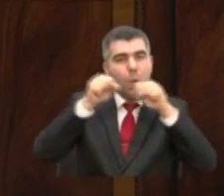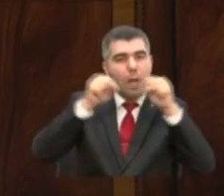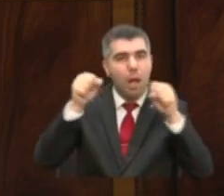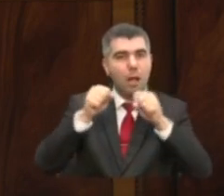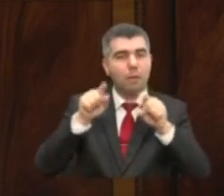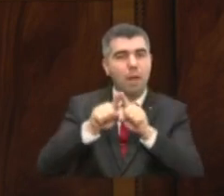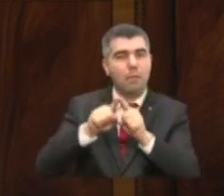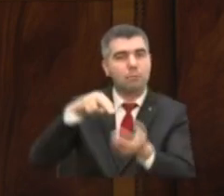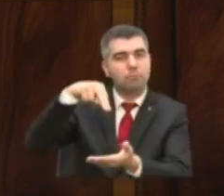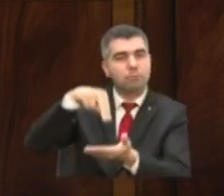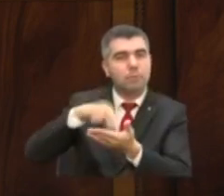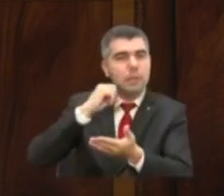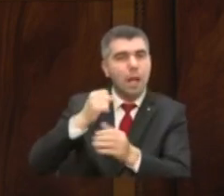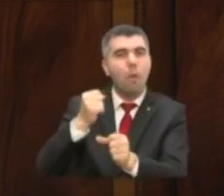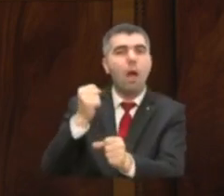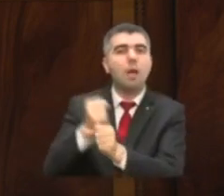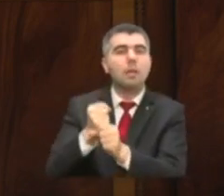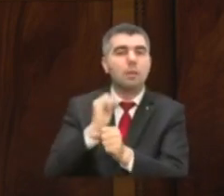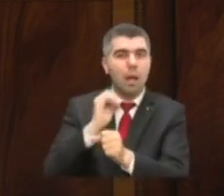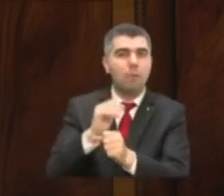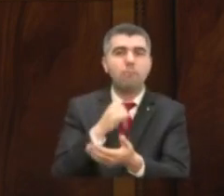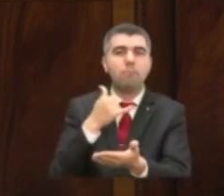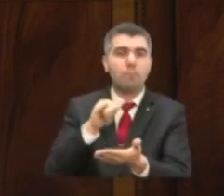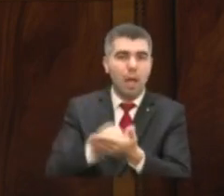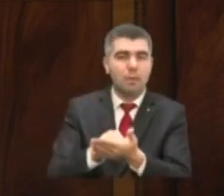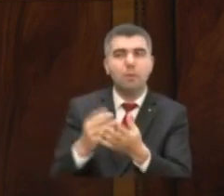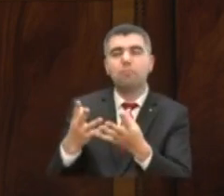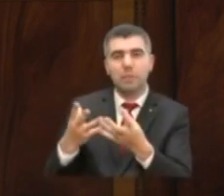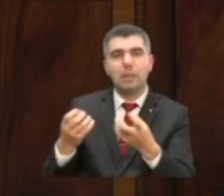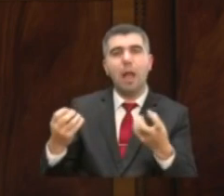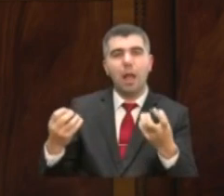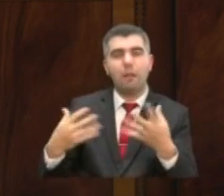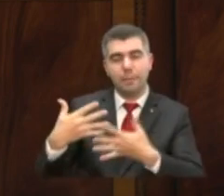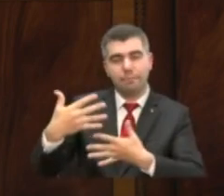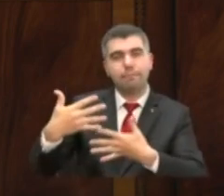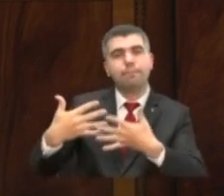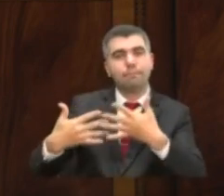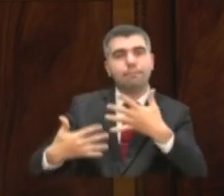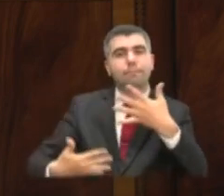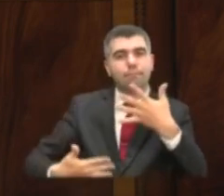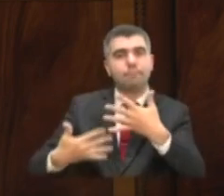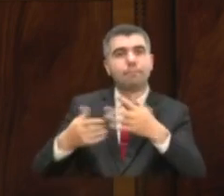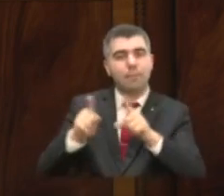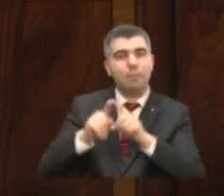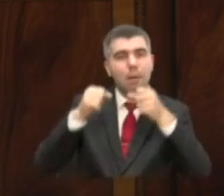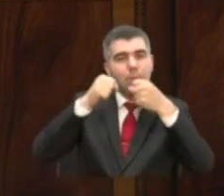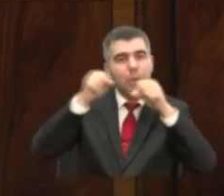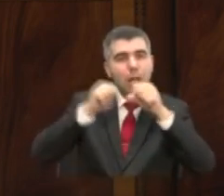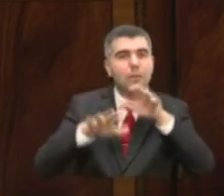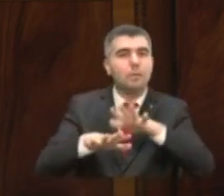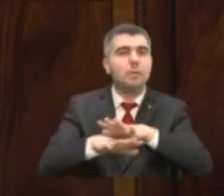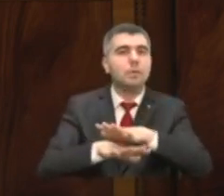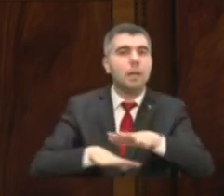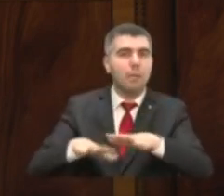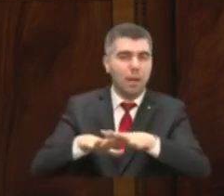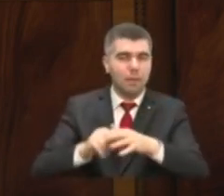من أجل الكرامة الإنسانية، إلا مؤشرات أخرى عن حالة الاحتقان الاجتماعي.